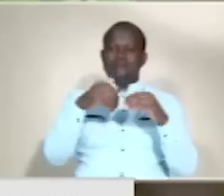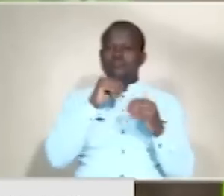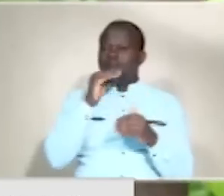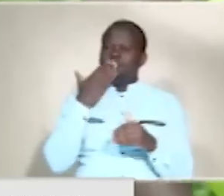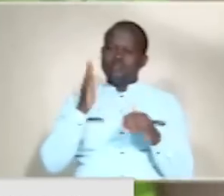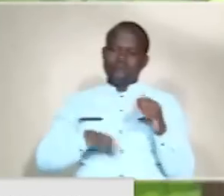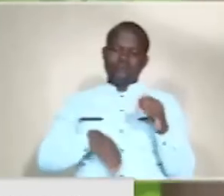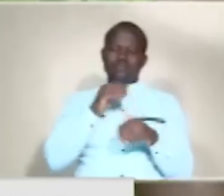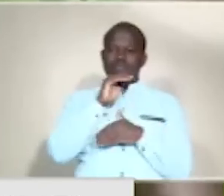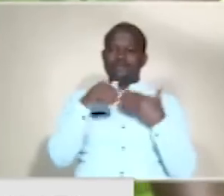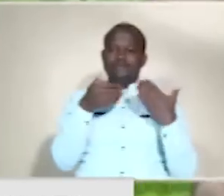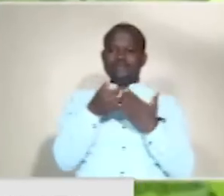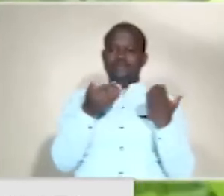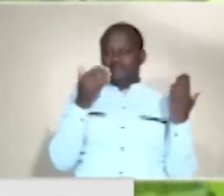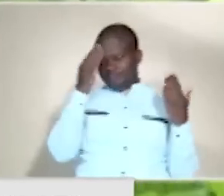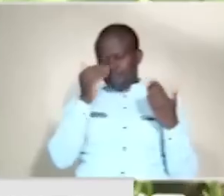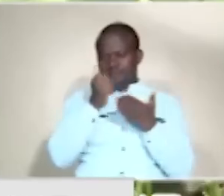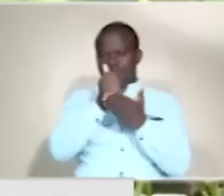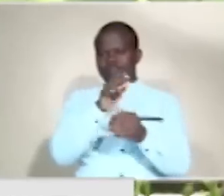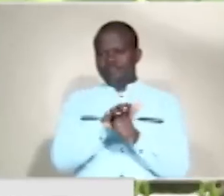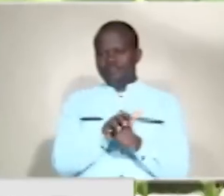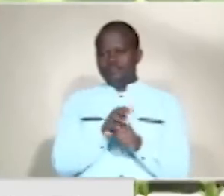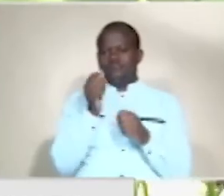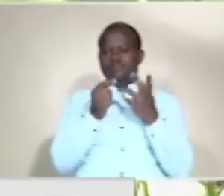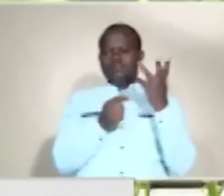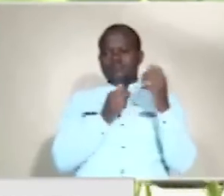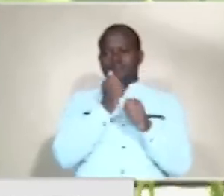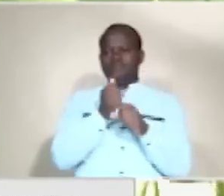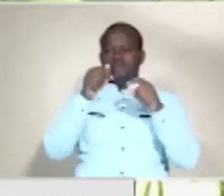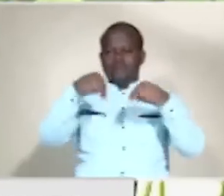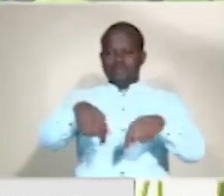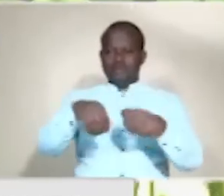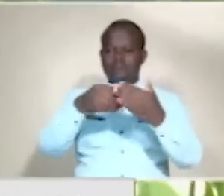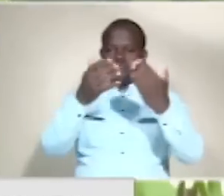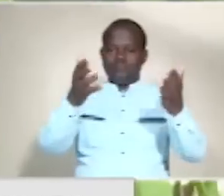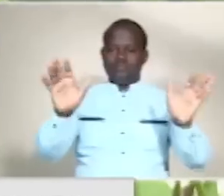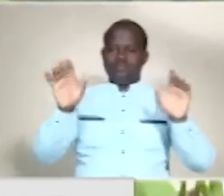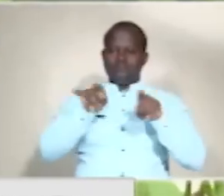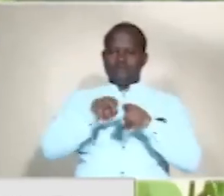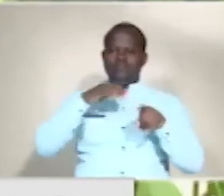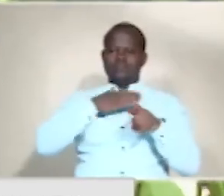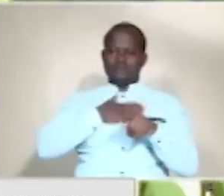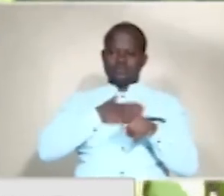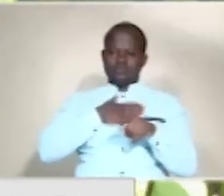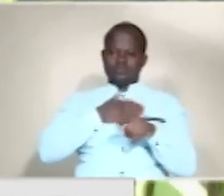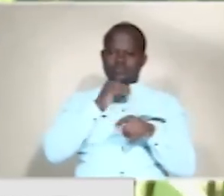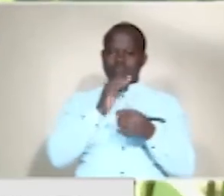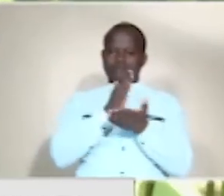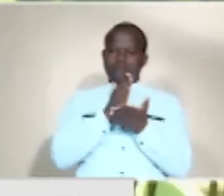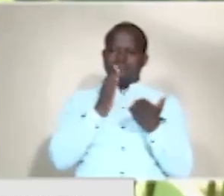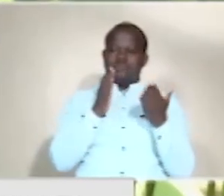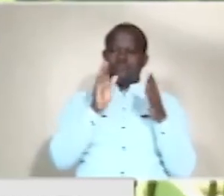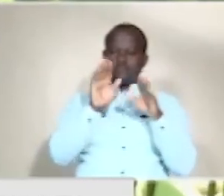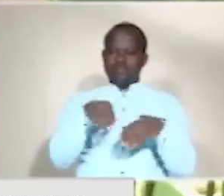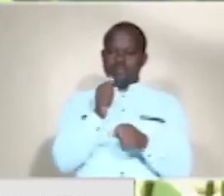bisebye ni ibintu by'agaciro kuri nyo kuko hari icyo bimarira. Ibi ngibi nyine nkorangaha birangiye, nanjye nago nahagarara ngo